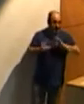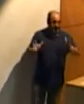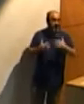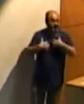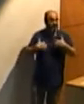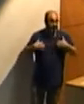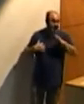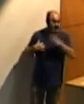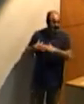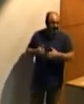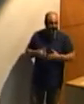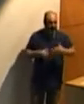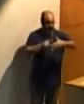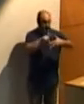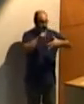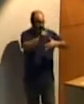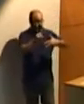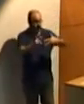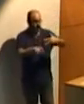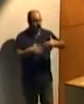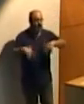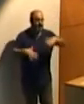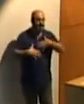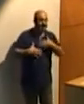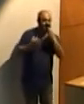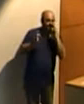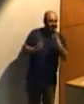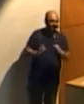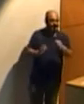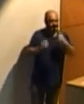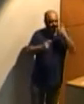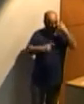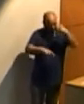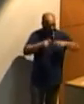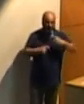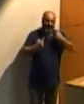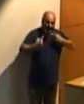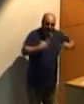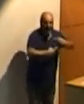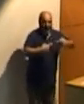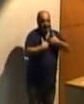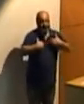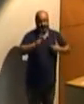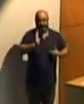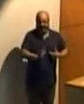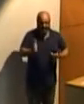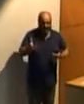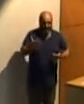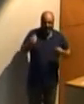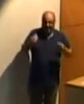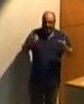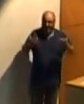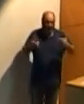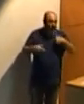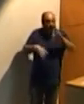sciences en particulier trois points d'interrogation que l'on aime bien reprendre quand on discute entre nous de manière plus ou moins